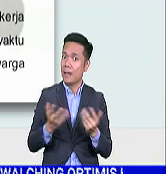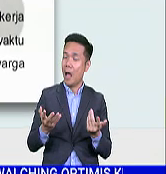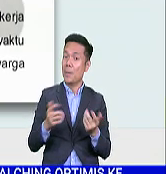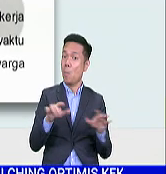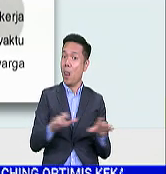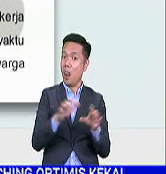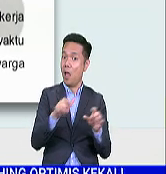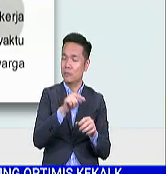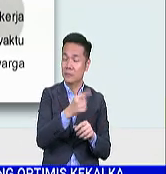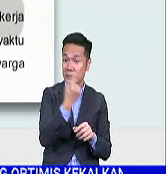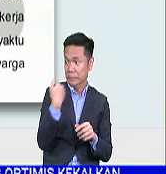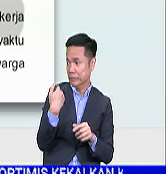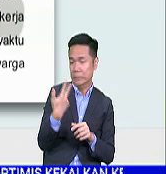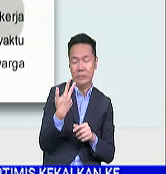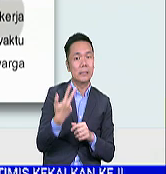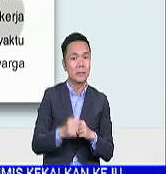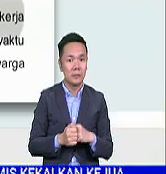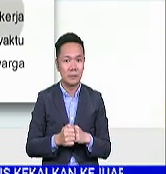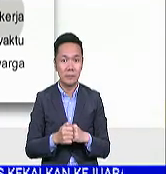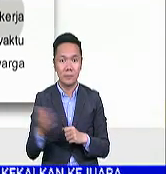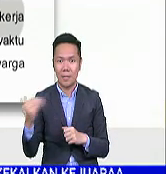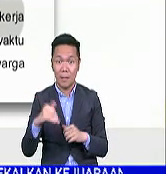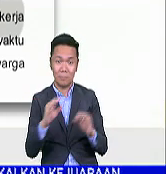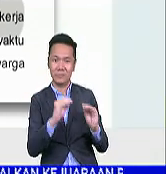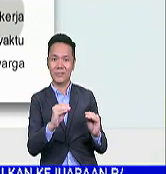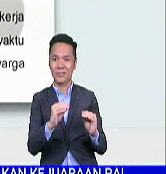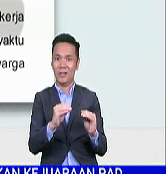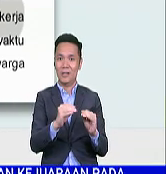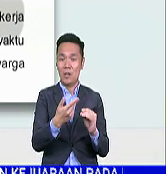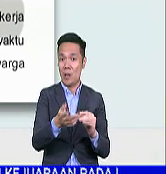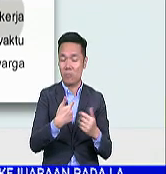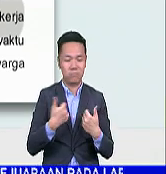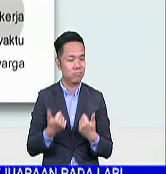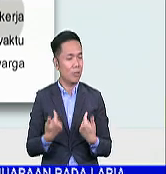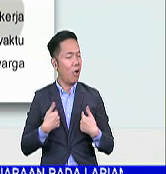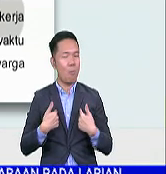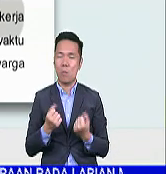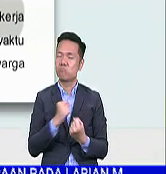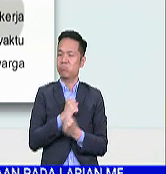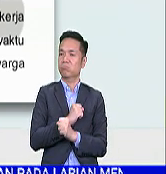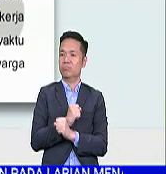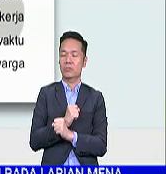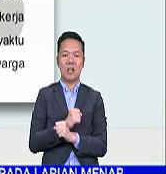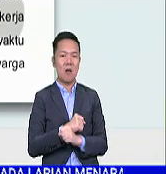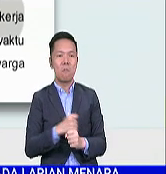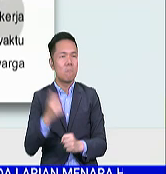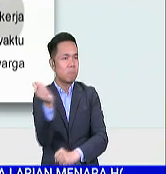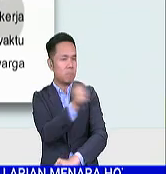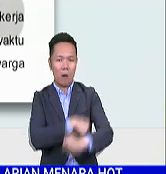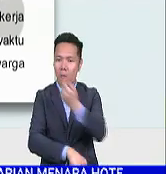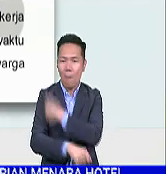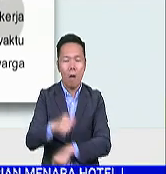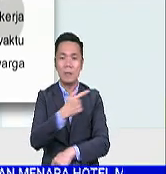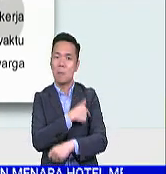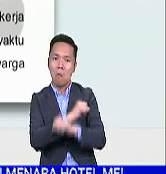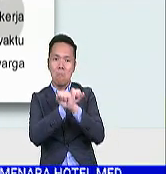sejak 3 bulan lalu dengan membawa ajaran ilmu batin dan kebal yang berkembang pantas dan menarik minat pekerja ladang